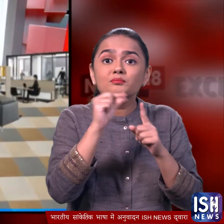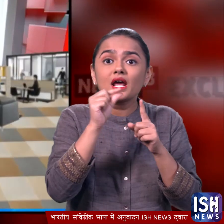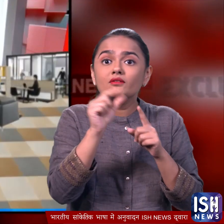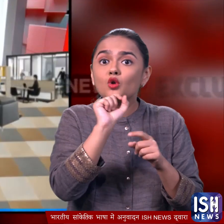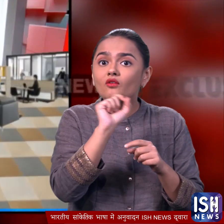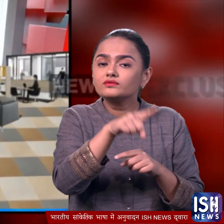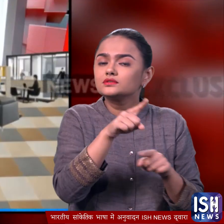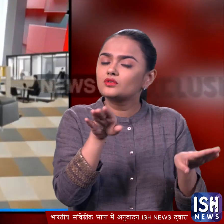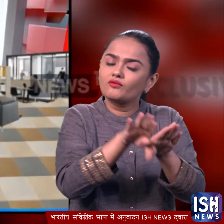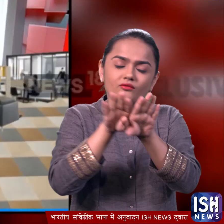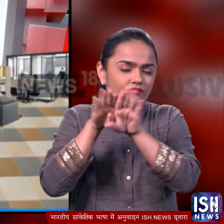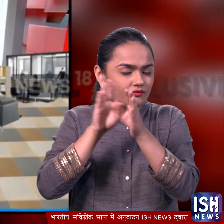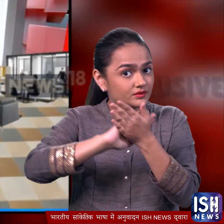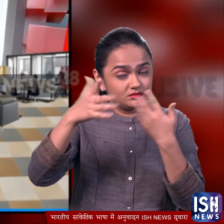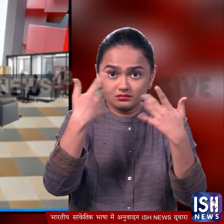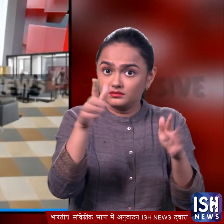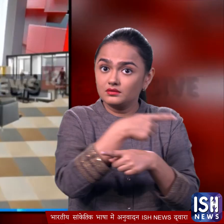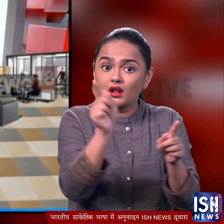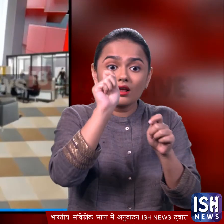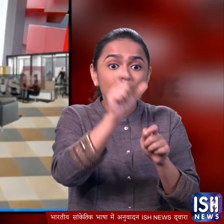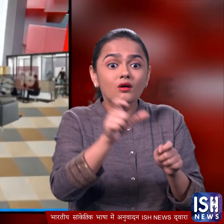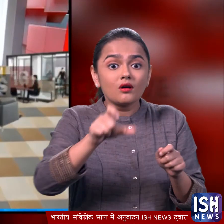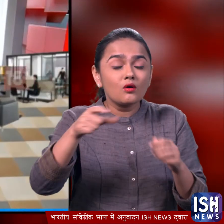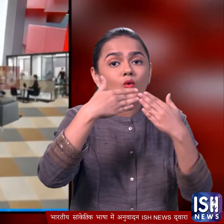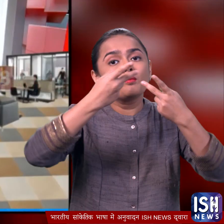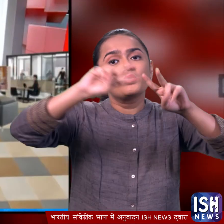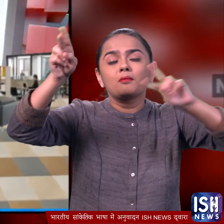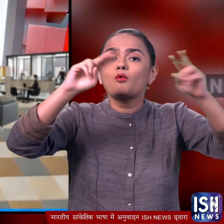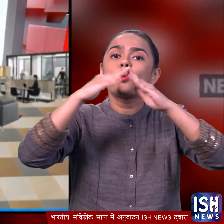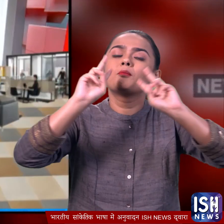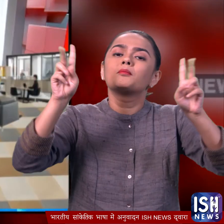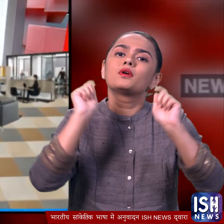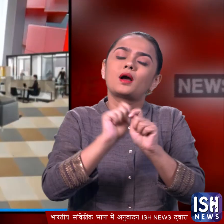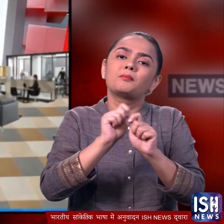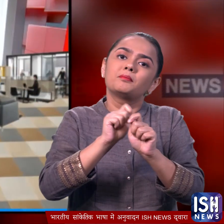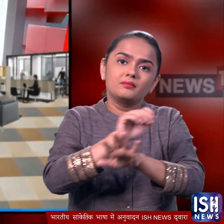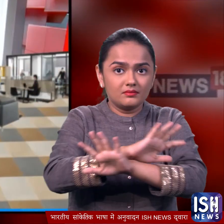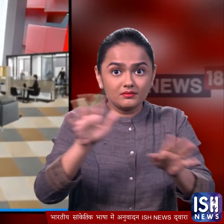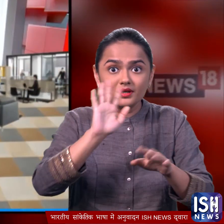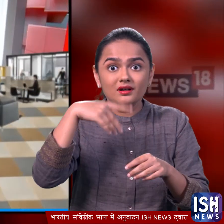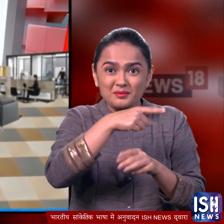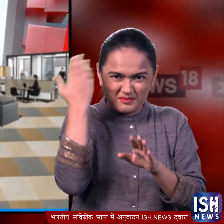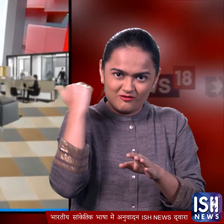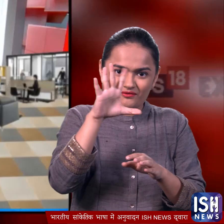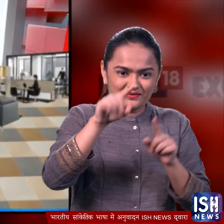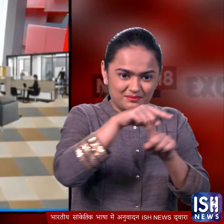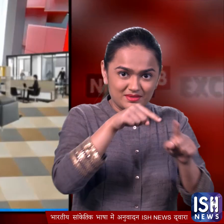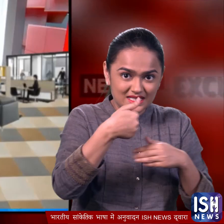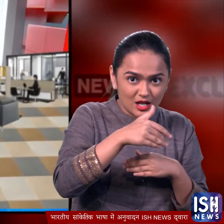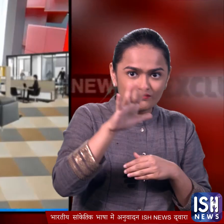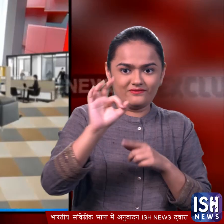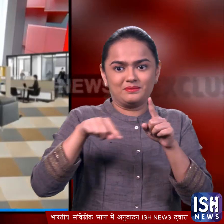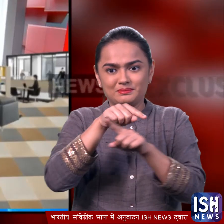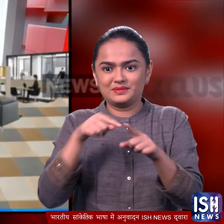निजी दफ्तर बंद रहेंगे, यानी निजी दफ्तरों में काम करने वाले सभी कर्मचारियों को वर्क फ्रॉम होम करना होगा। इससे पहले निजी दफ्तर 50%